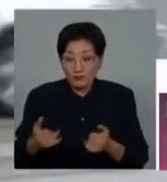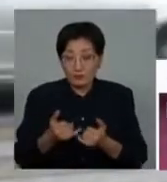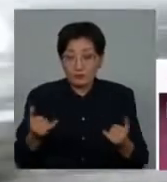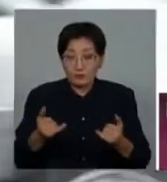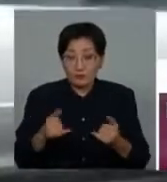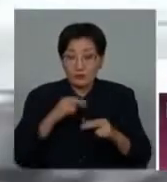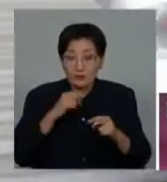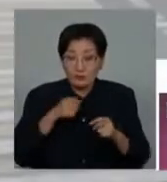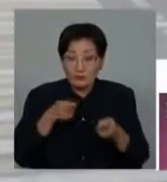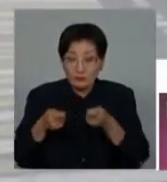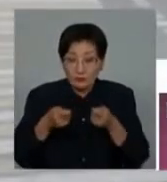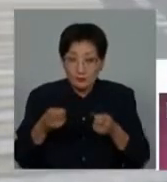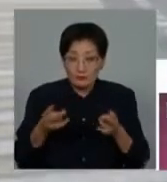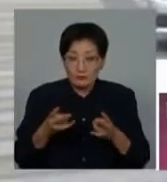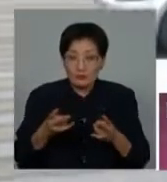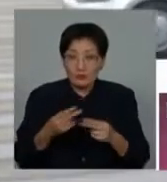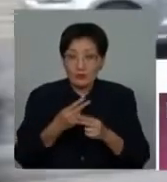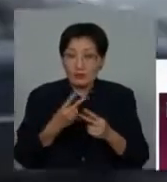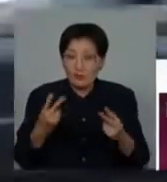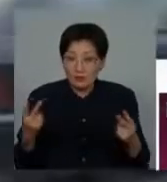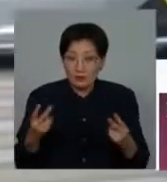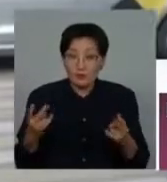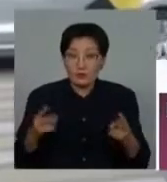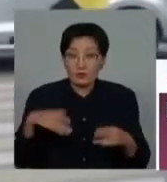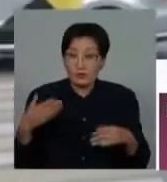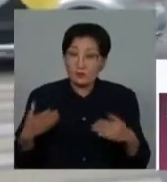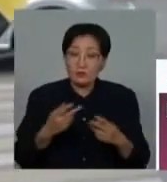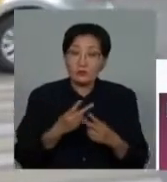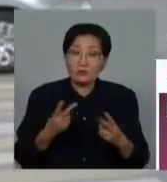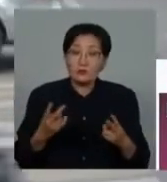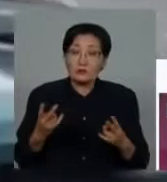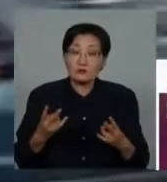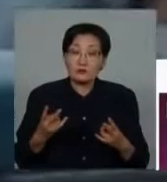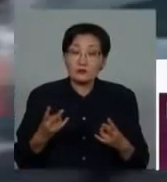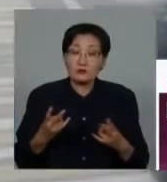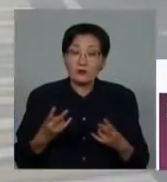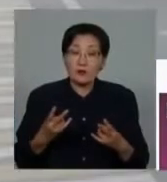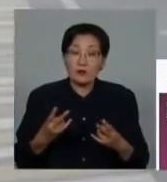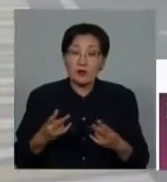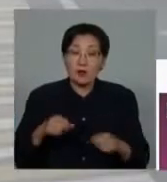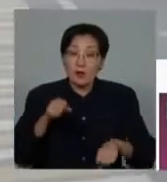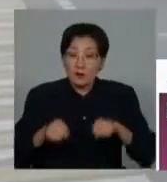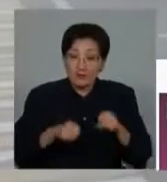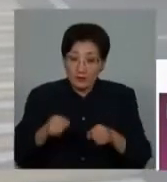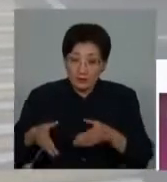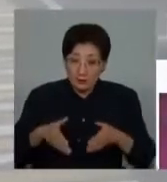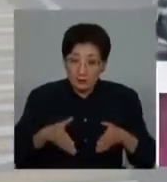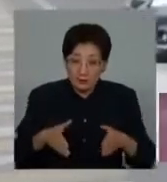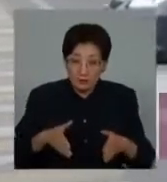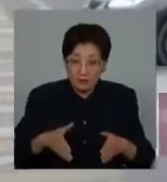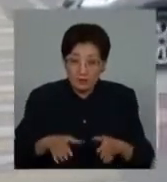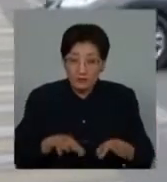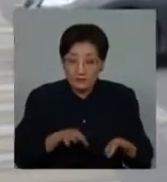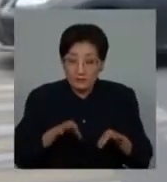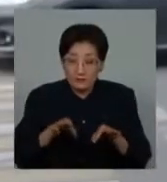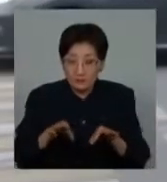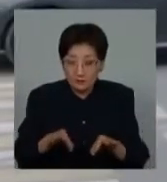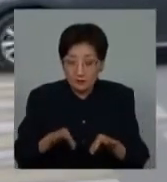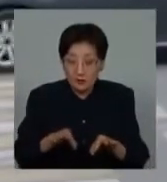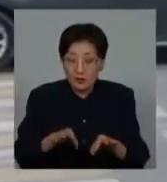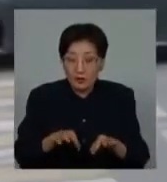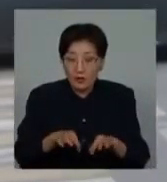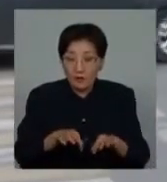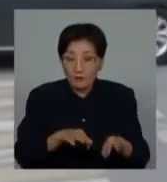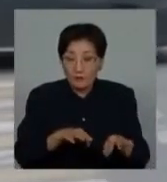сақ болу керек, абай болу керек, кішкене қарау керек жан жағыттарына. Өйткені мына велодорожкалармен де жүрген кезде адамдардың